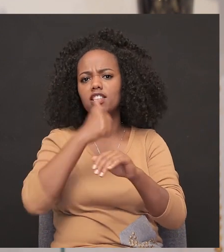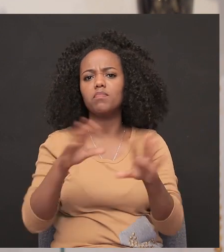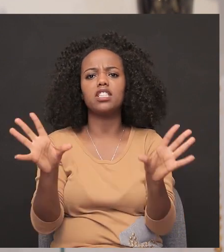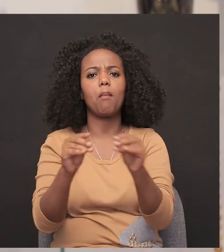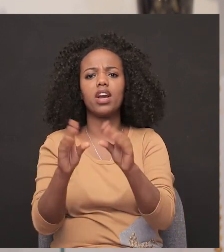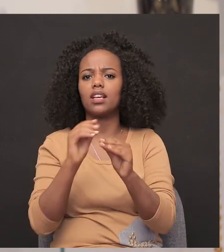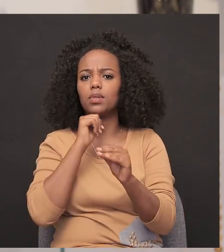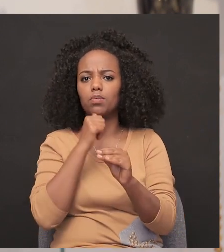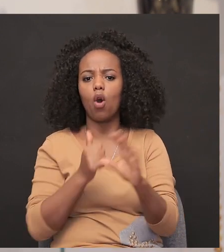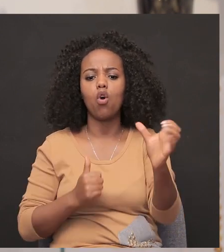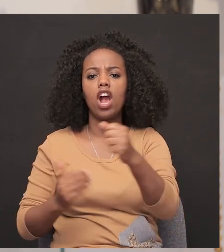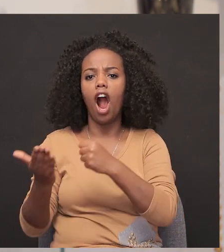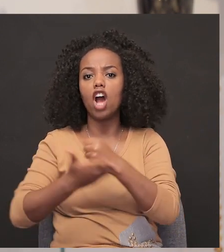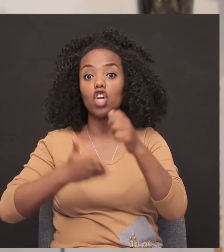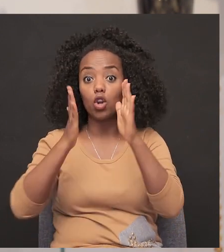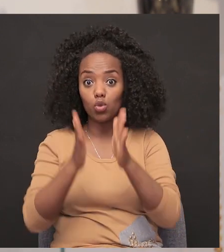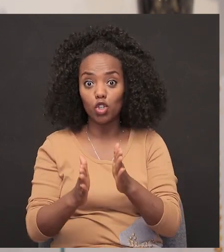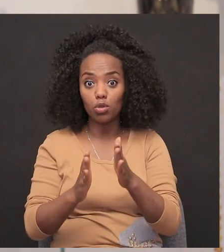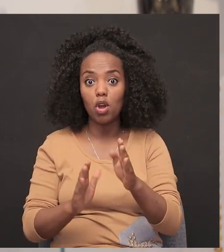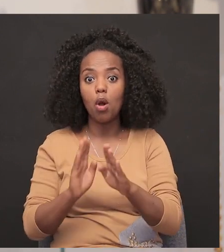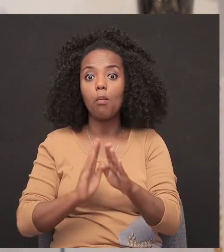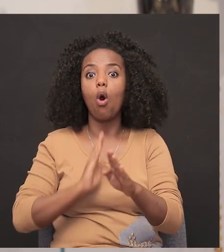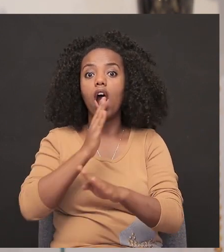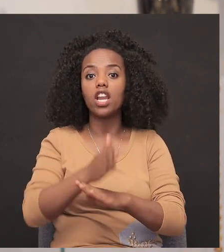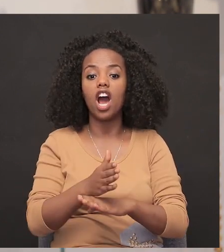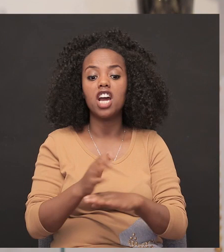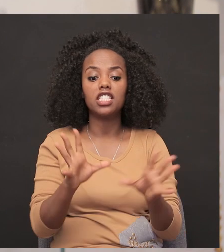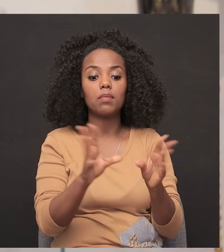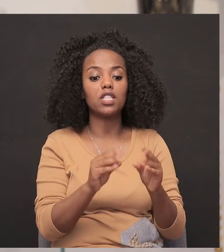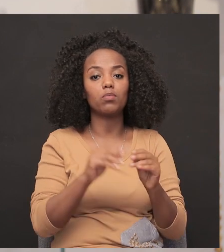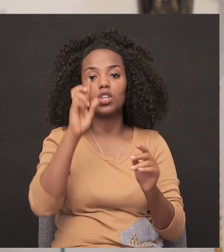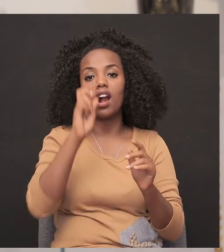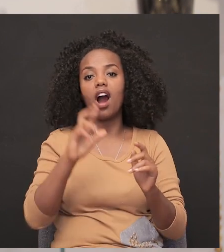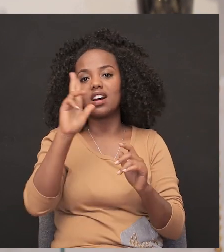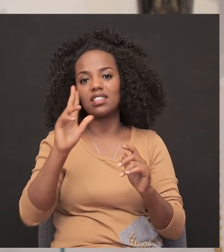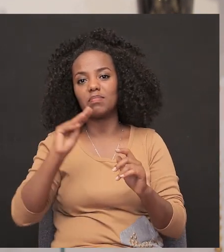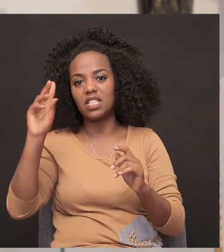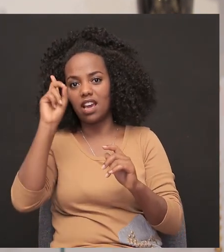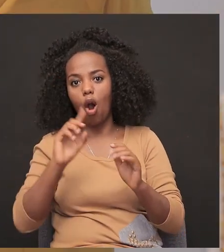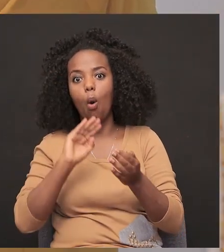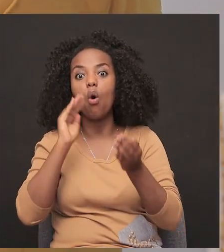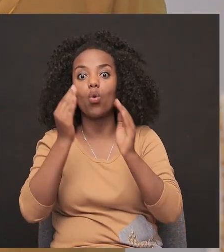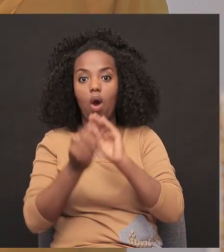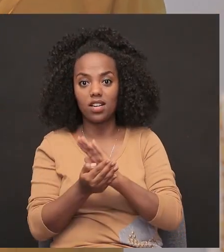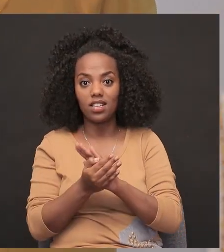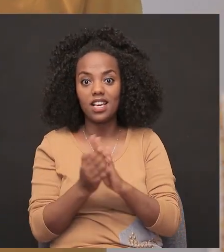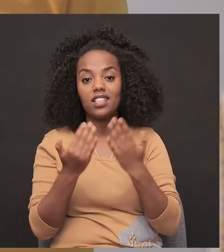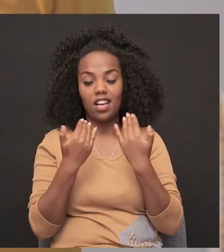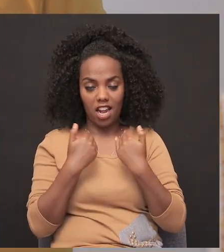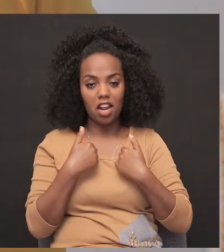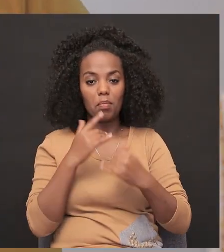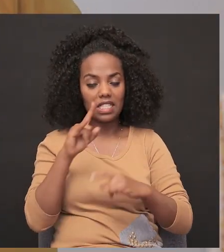እንደማይሰበስበው ከአጫጆችም በኋላ እንደሚቀር አርሚያ ሆኗል ያለንበት